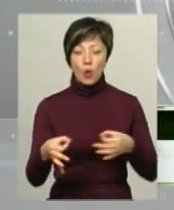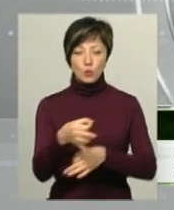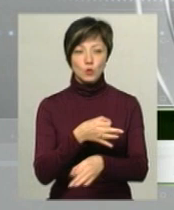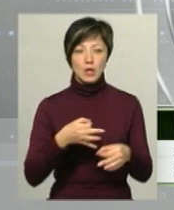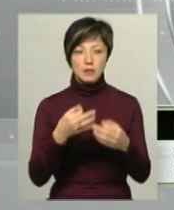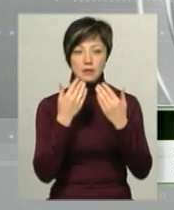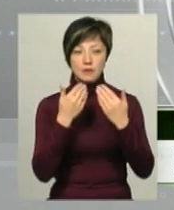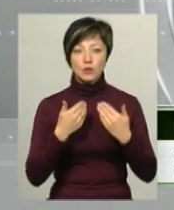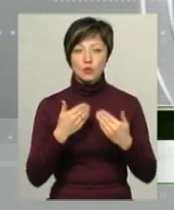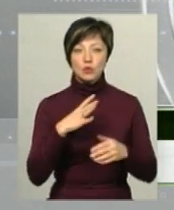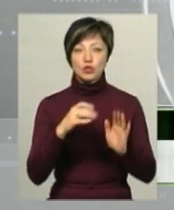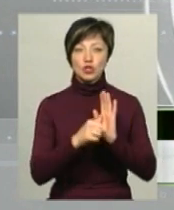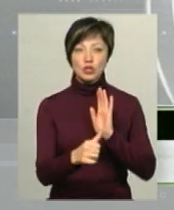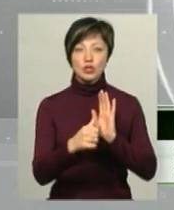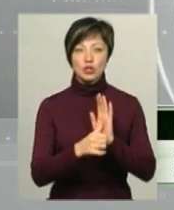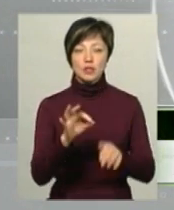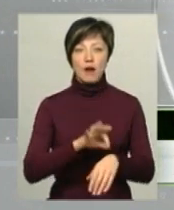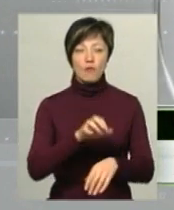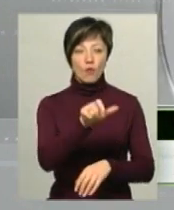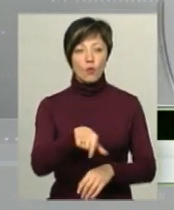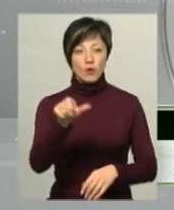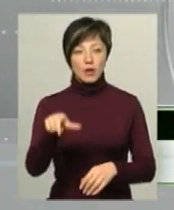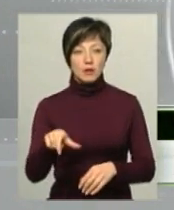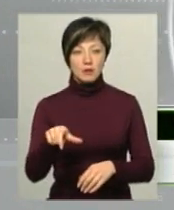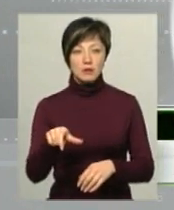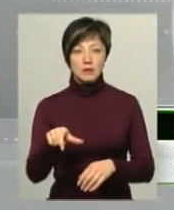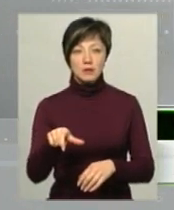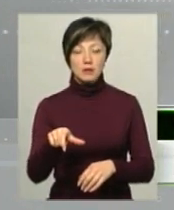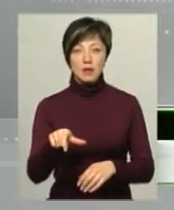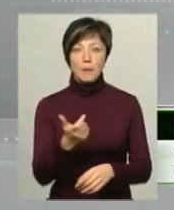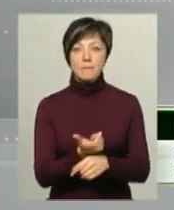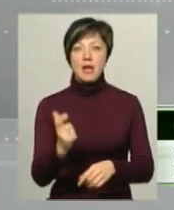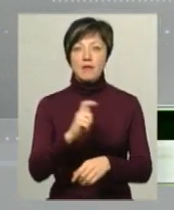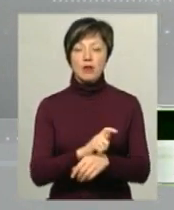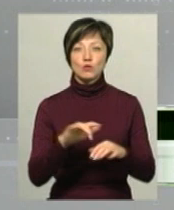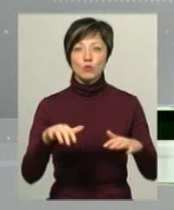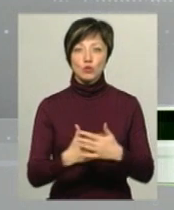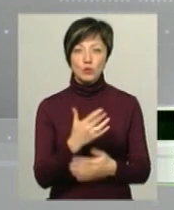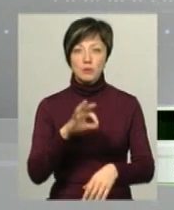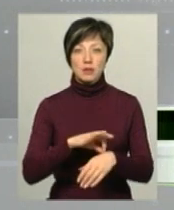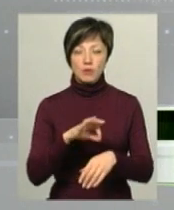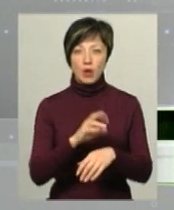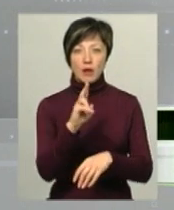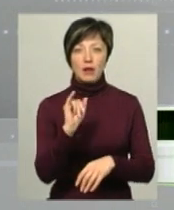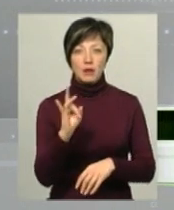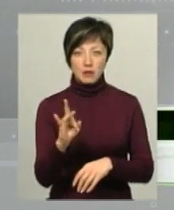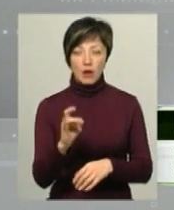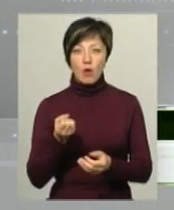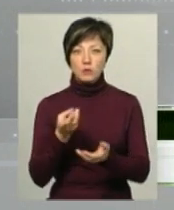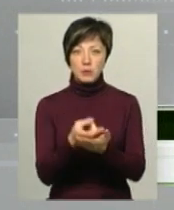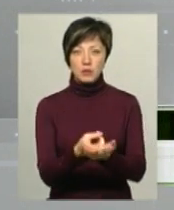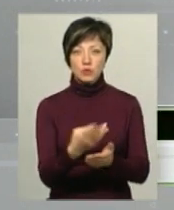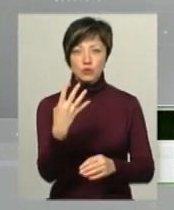звернулось 66 хворих, переважно з простудними захворюваннями і з кором.